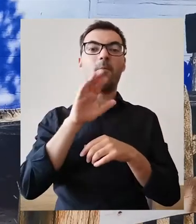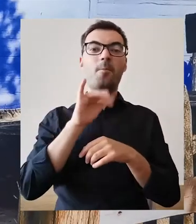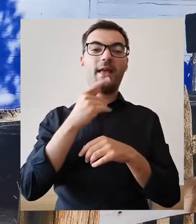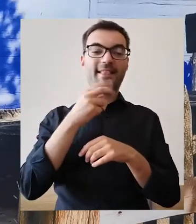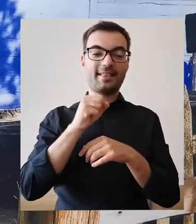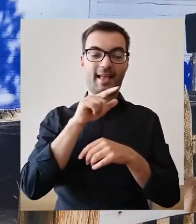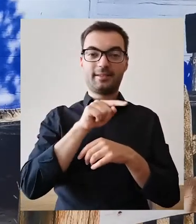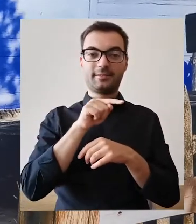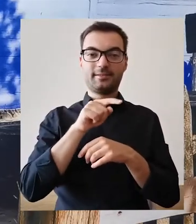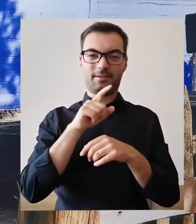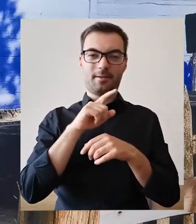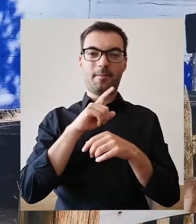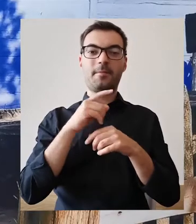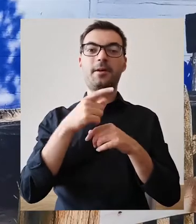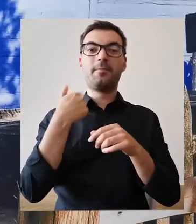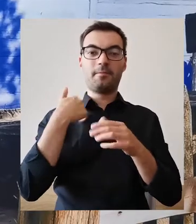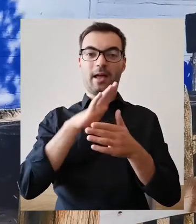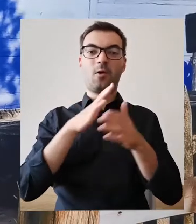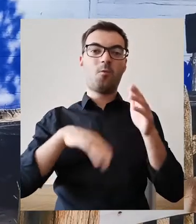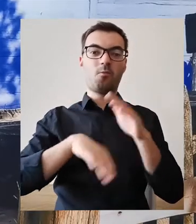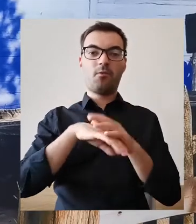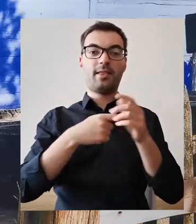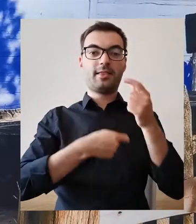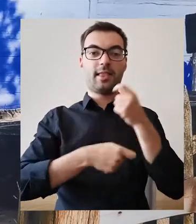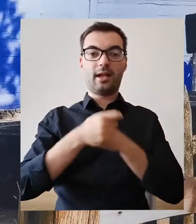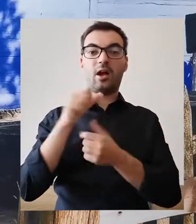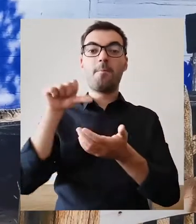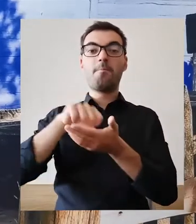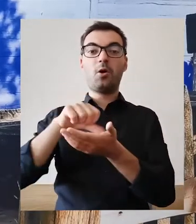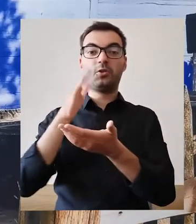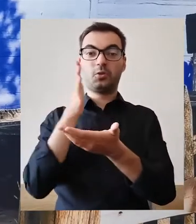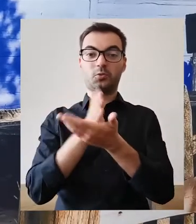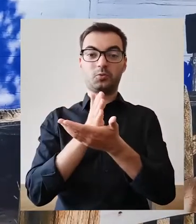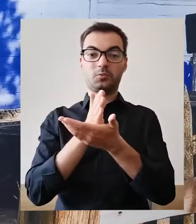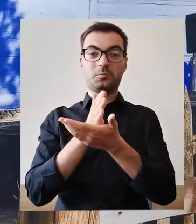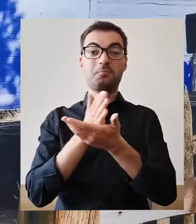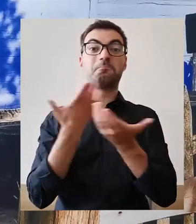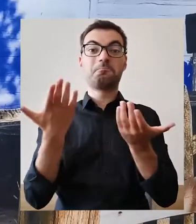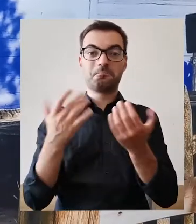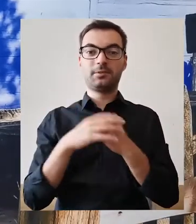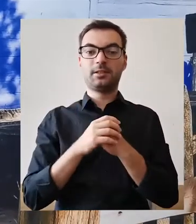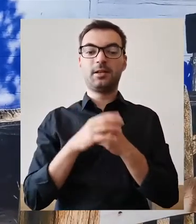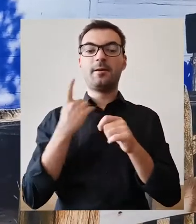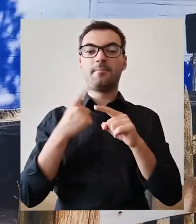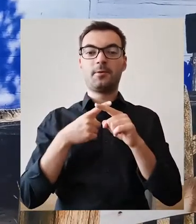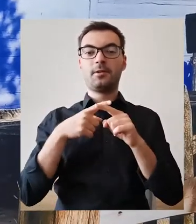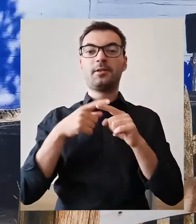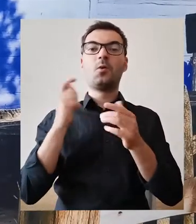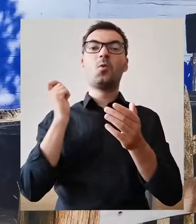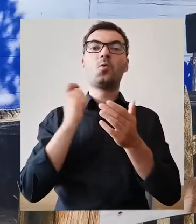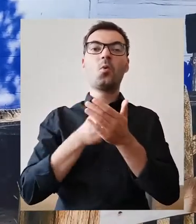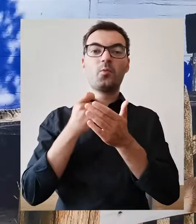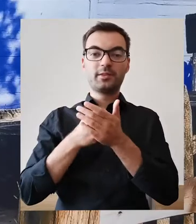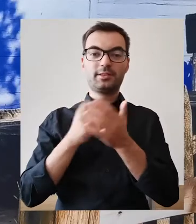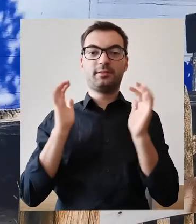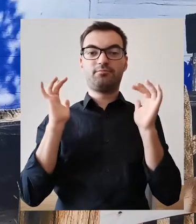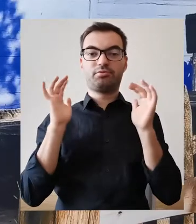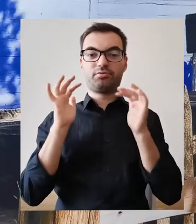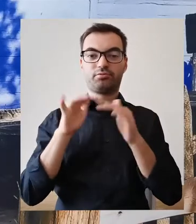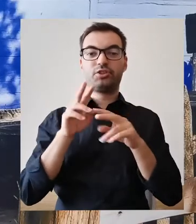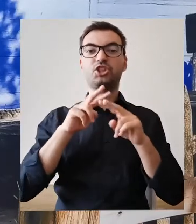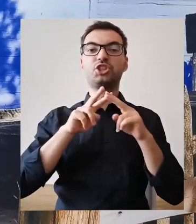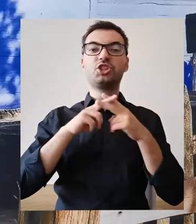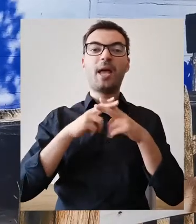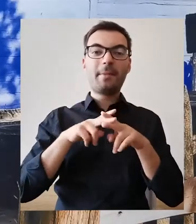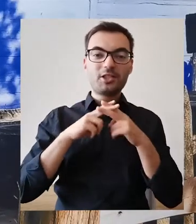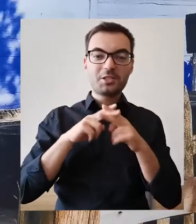z kolei były przywileje targowe a co było pomiędzy pomiędzy zaczęli się osiedlać kupcy rzemieślnicy